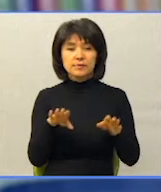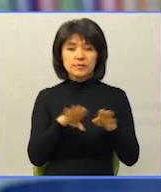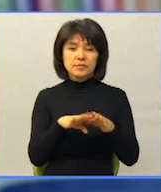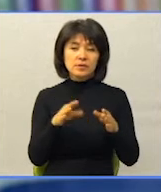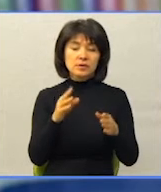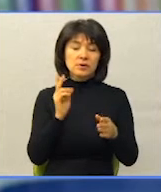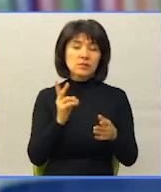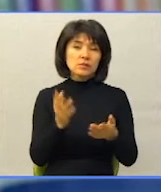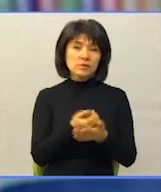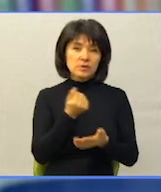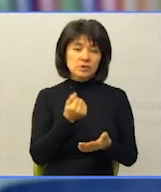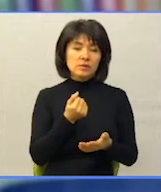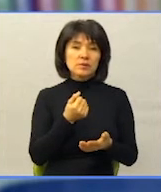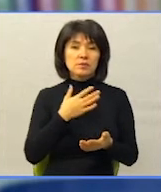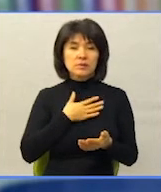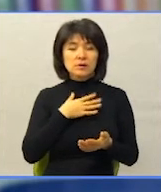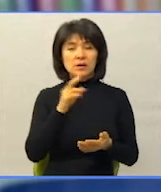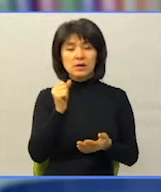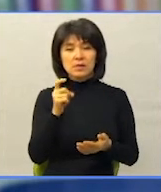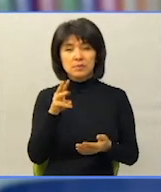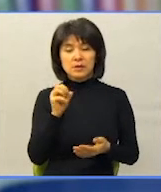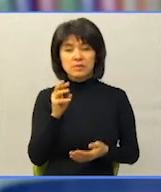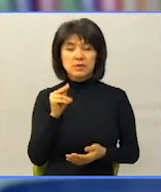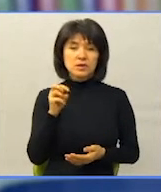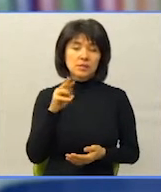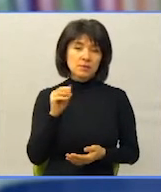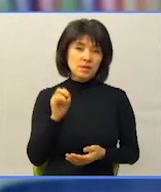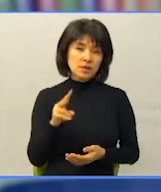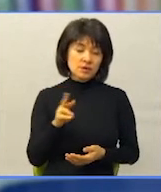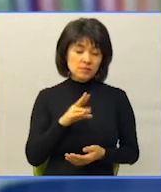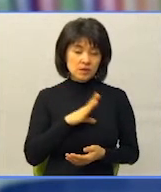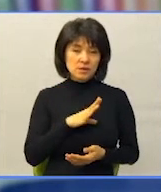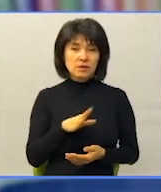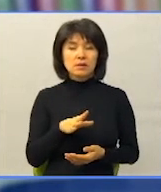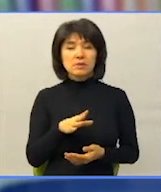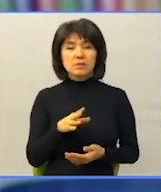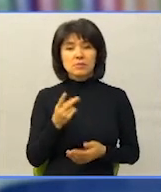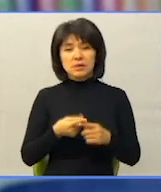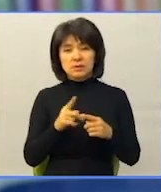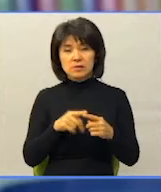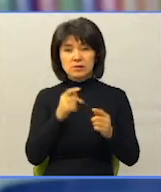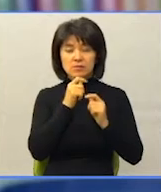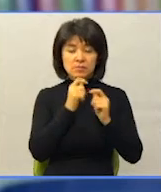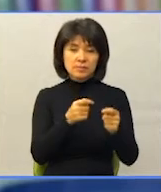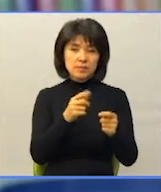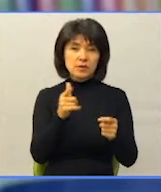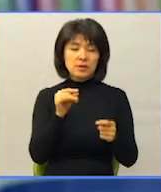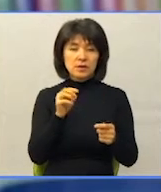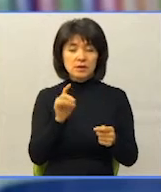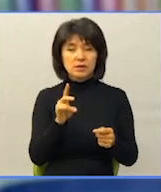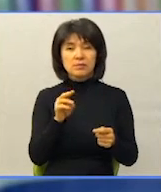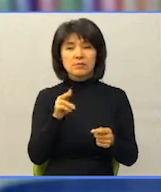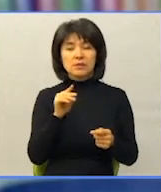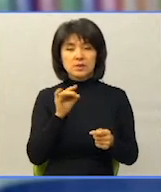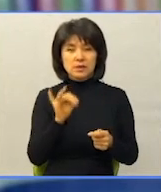ие болған біздің оқушымыз Ахметова Жәмиле болған. Және сондықтан Жәмиле-аға осы гран-при